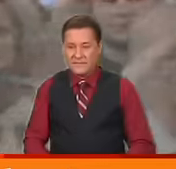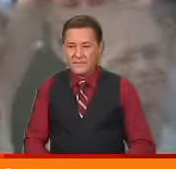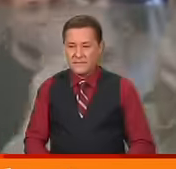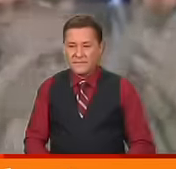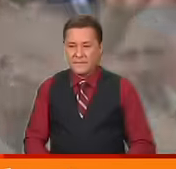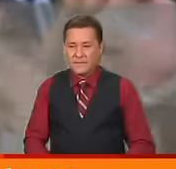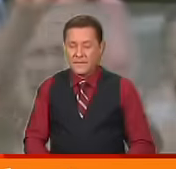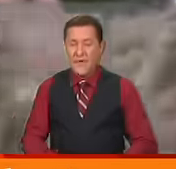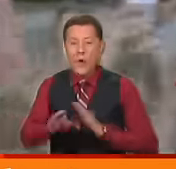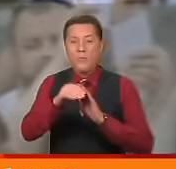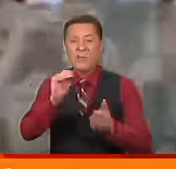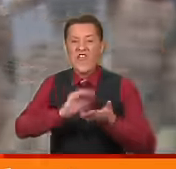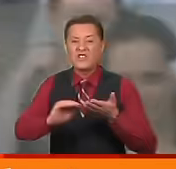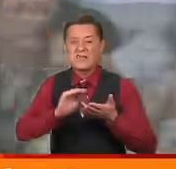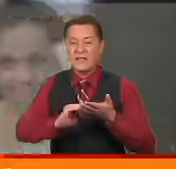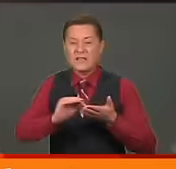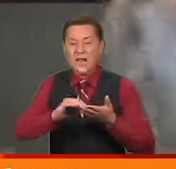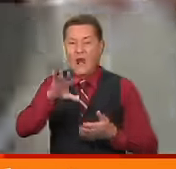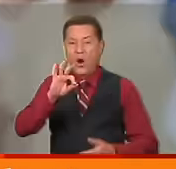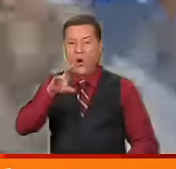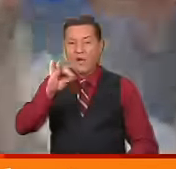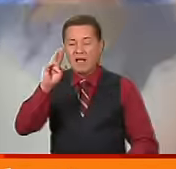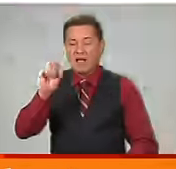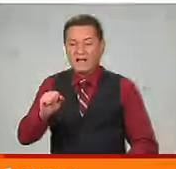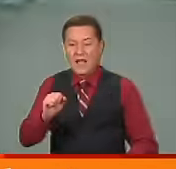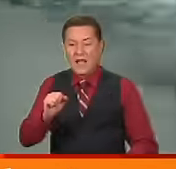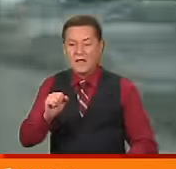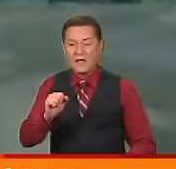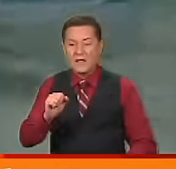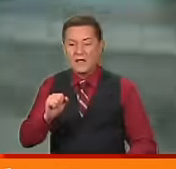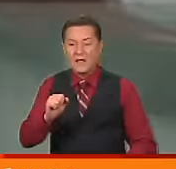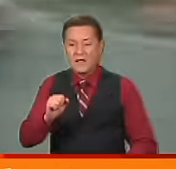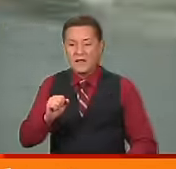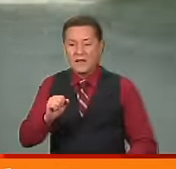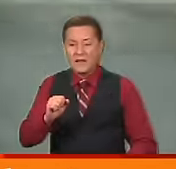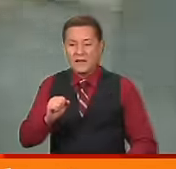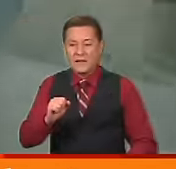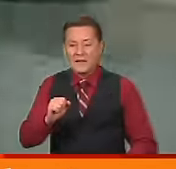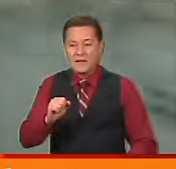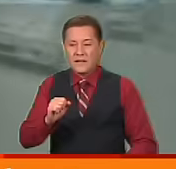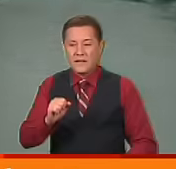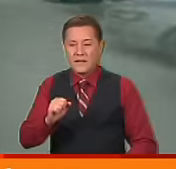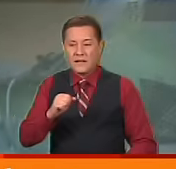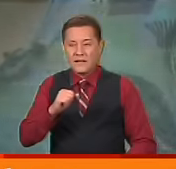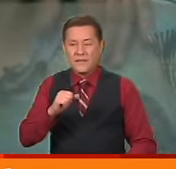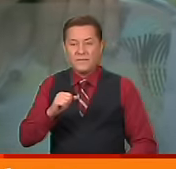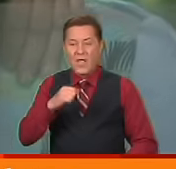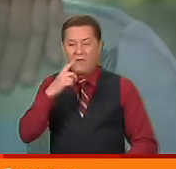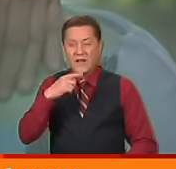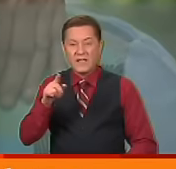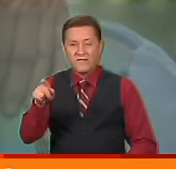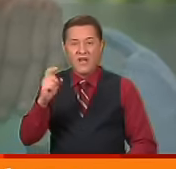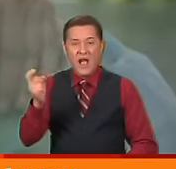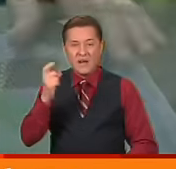Потім обирають секретаря, і Олена робить сильний хід. Згадує поради голови ОСББ з Харкова, що противників